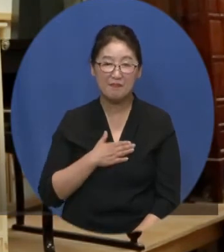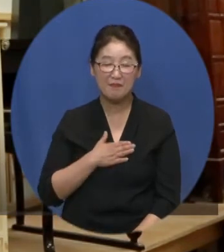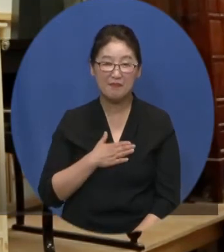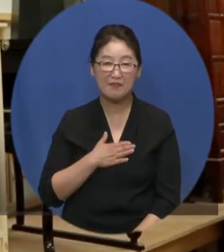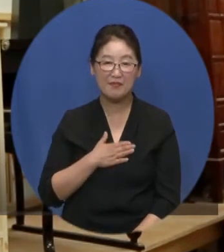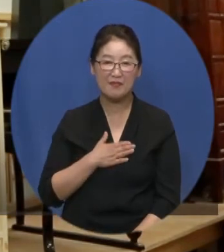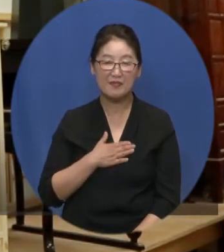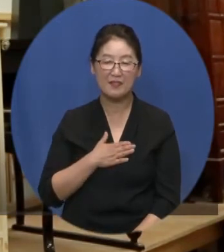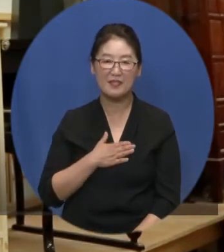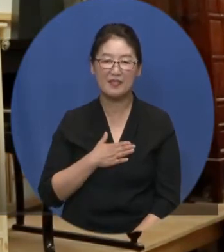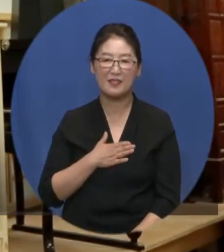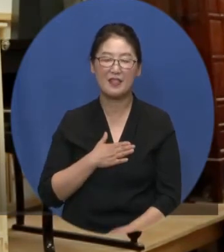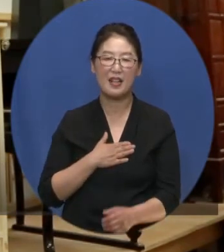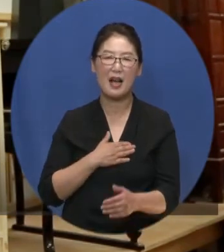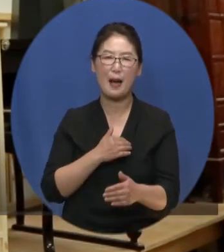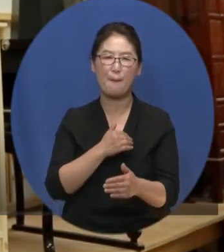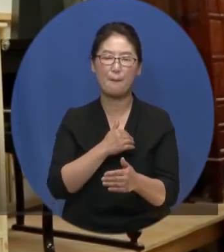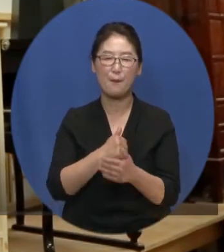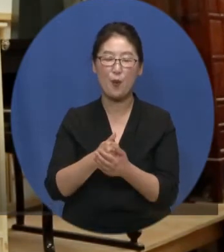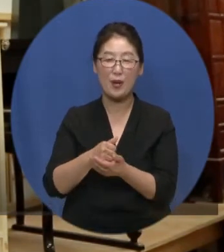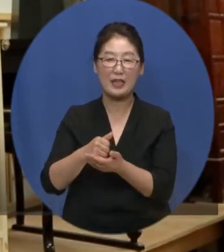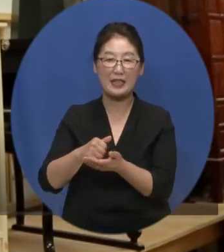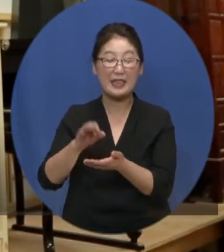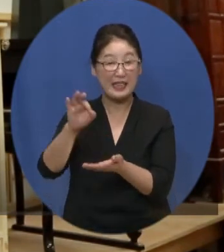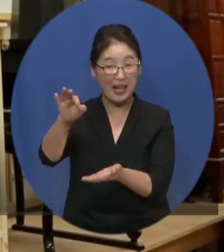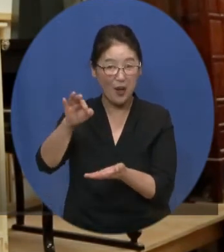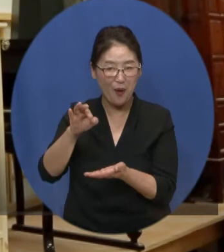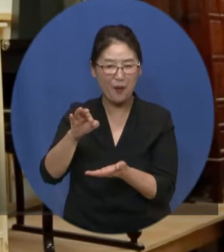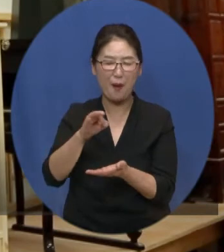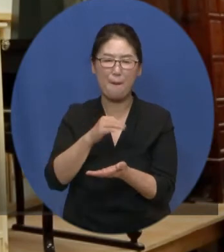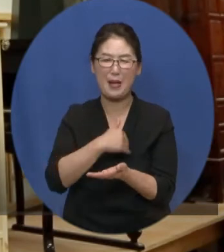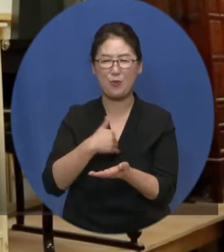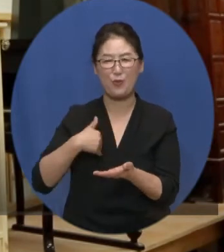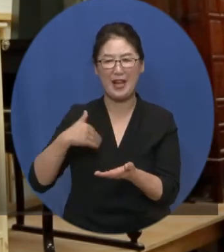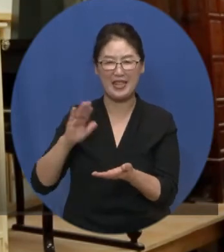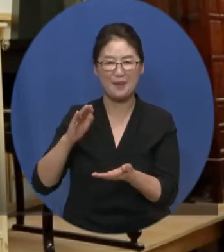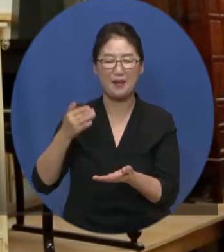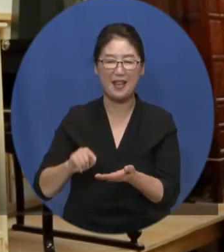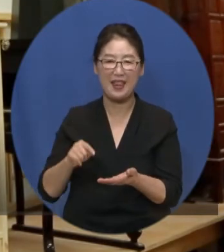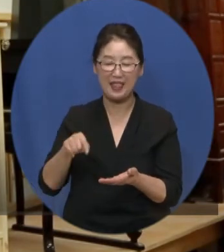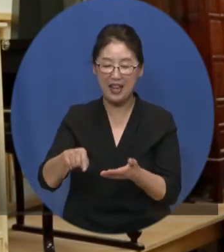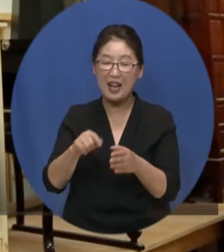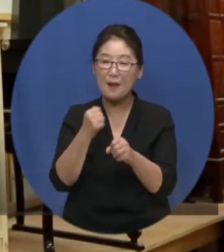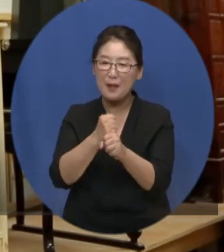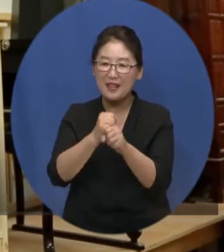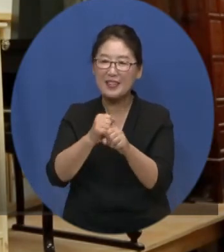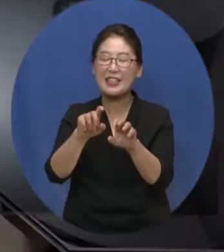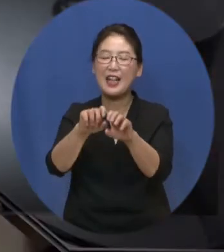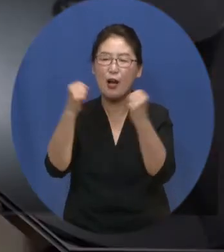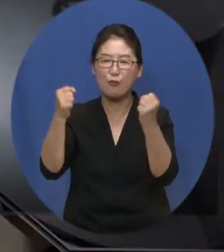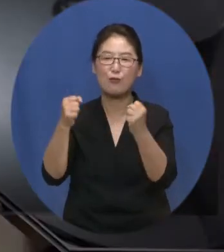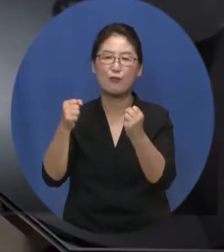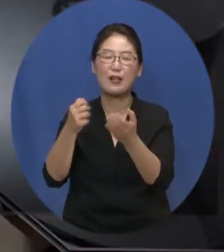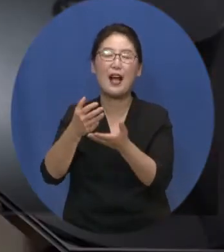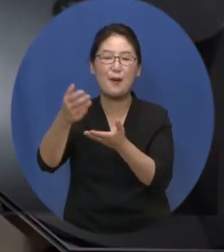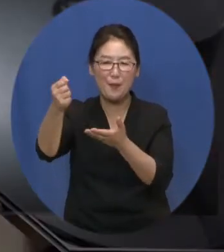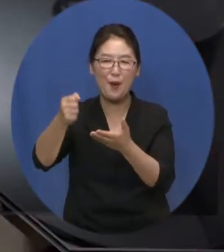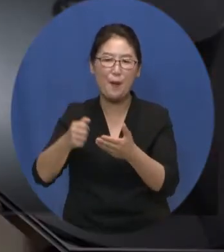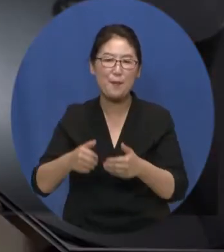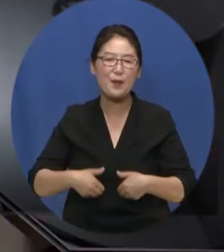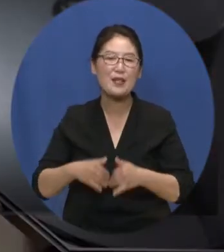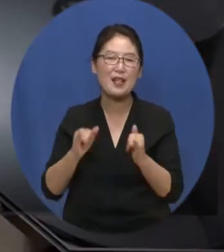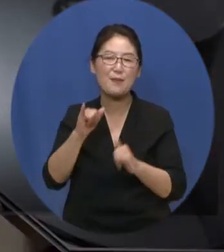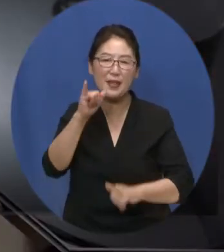가격대는 못 받았지만 그래도 내가 9 를 필요로 하는 사람이 있구나 이제 그런거에 좀 많이